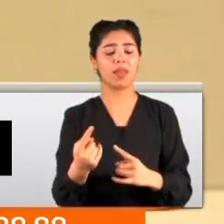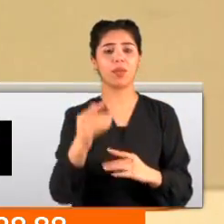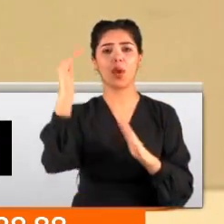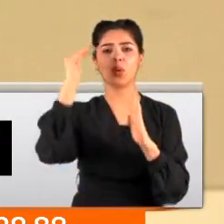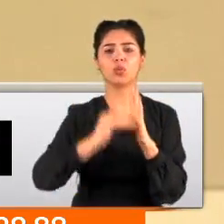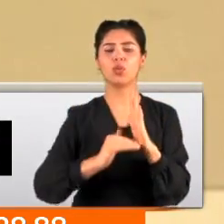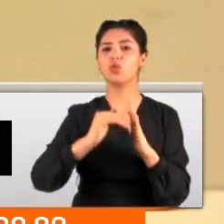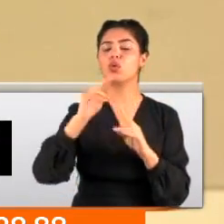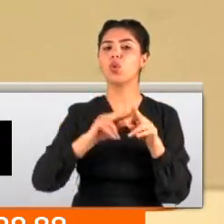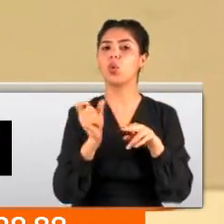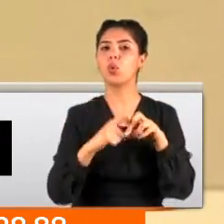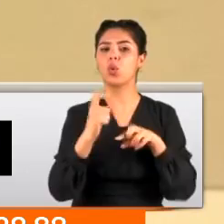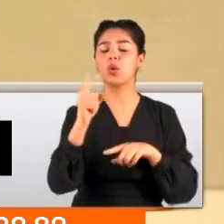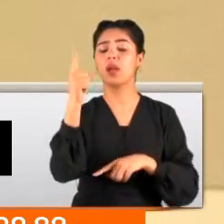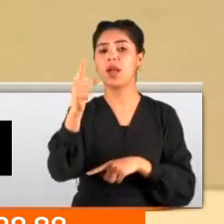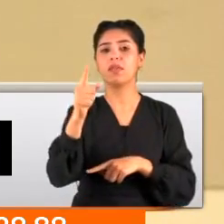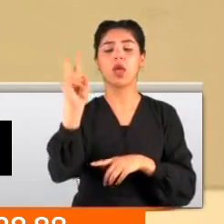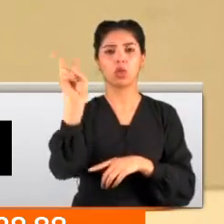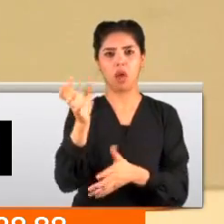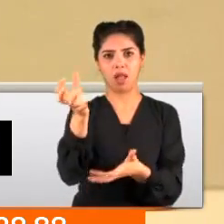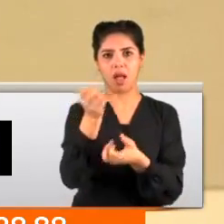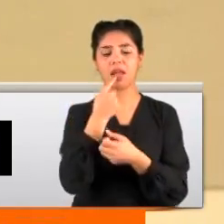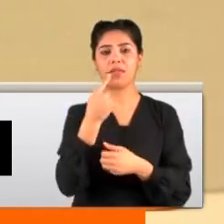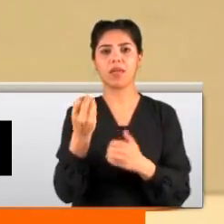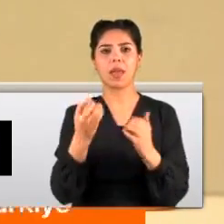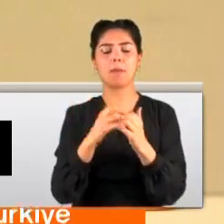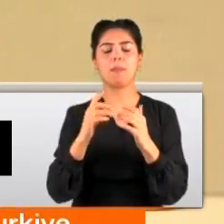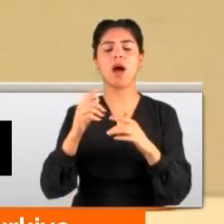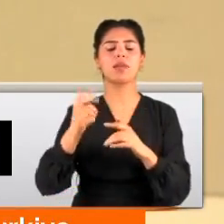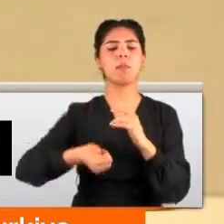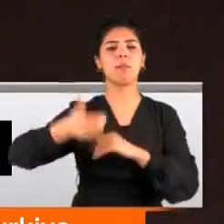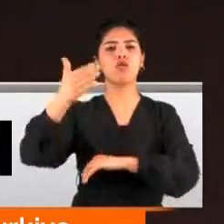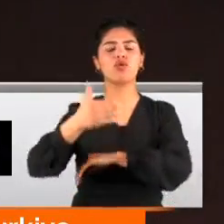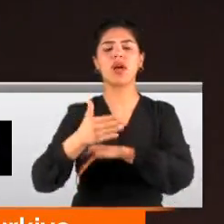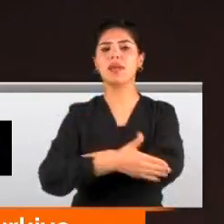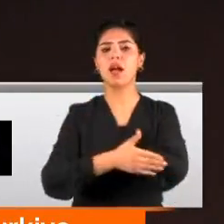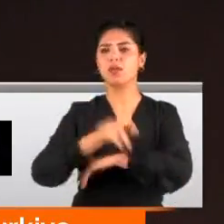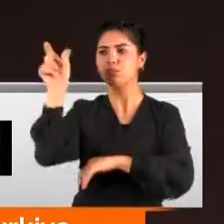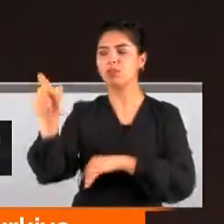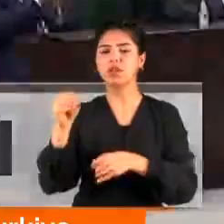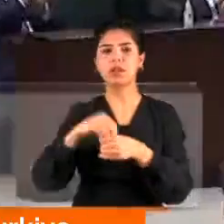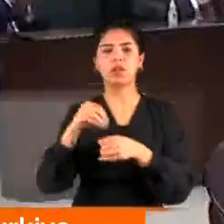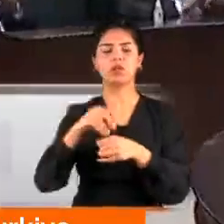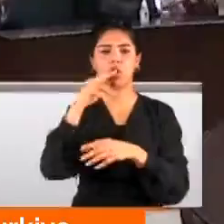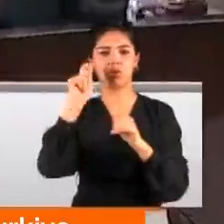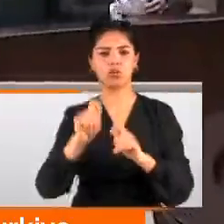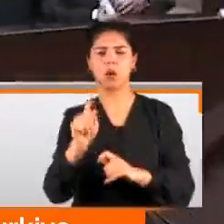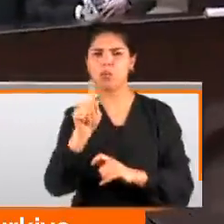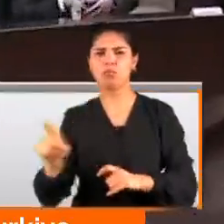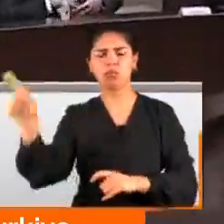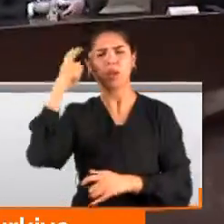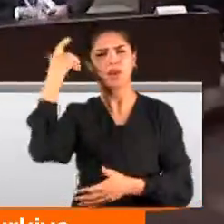alın çağrısı yapan İYİ Parti Genel Başkan Yardımcısı Durmuş Yılmaz için parantez açtı. Ya bunların beyni sulanmış. Bu